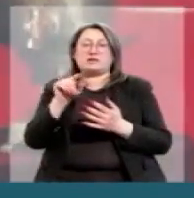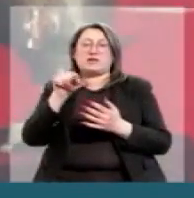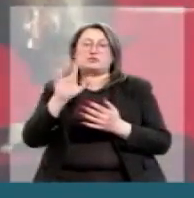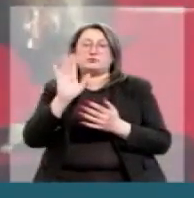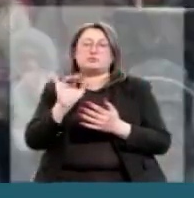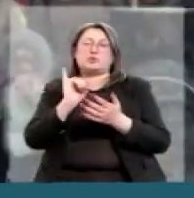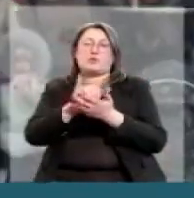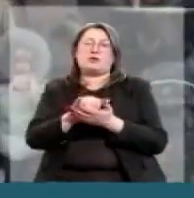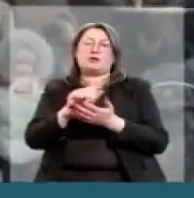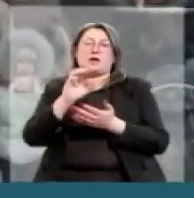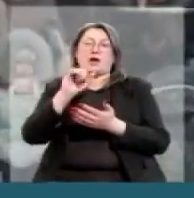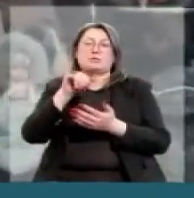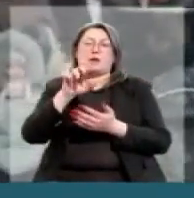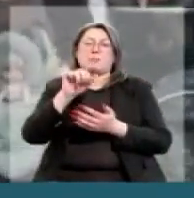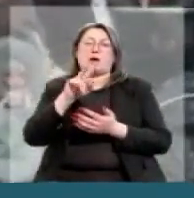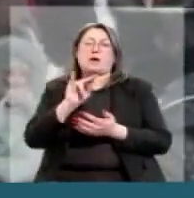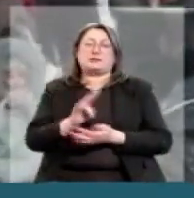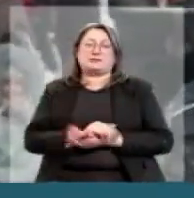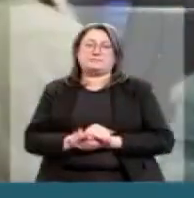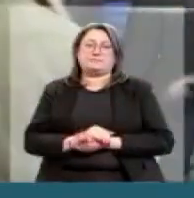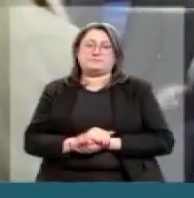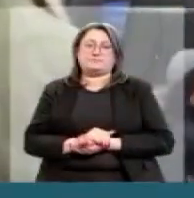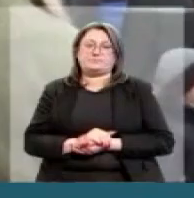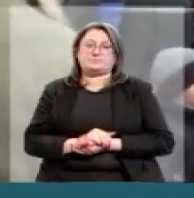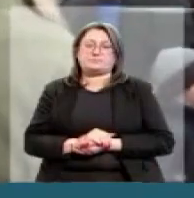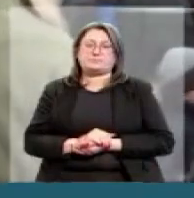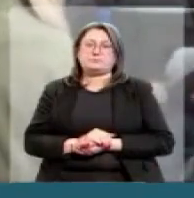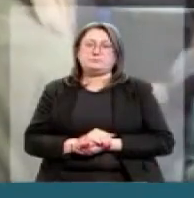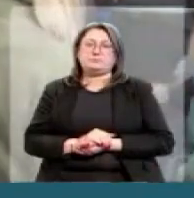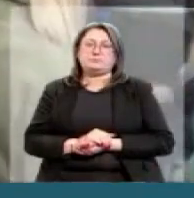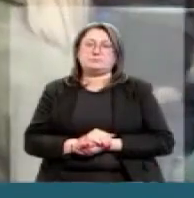же будут установлены алтыбаканы. Алмажан Амангельдинова, Алибек Султанов, телеканал «Кустанай».